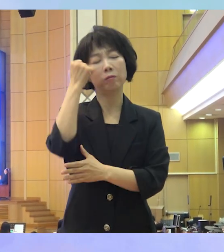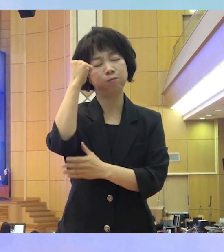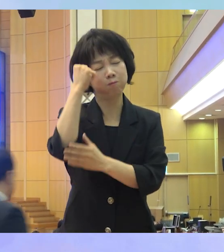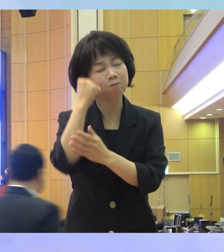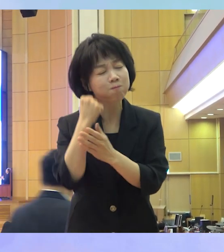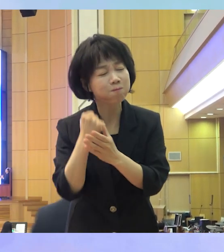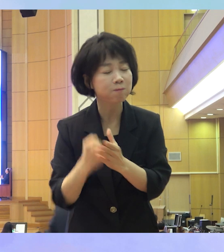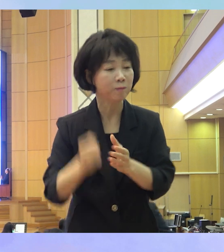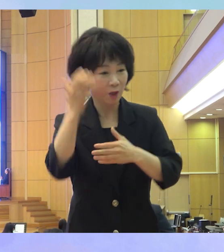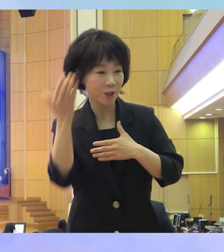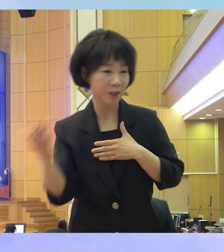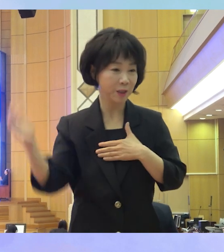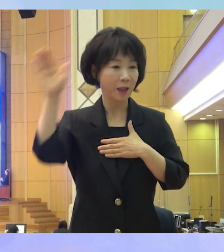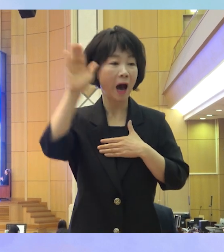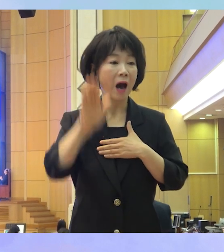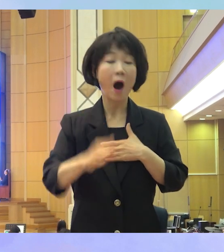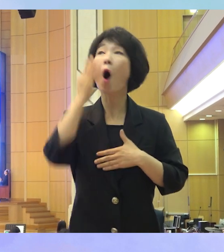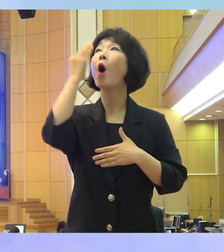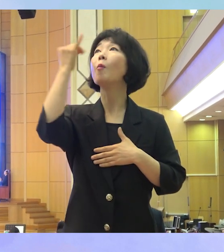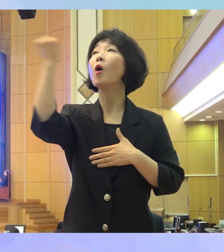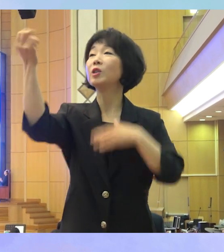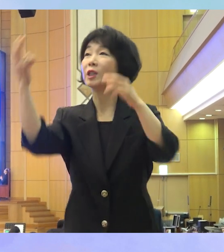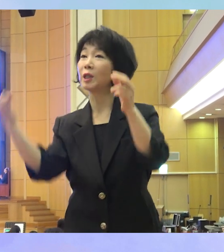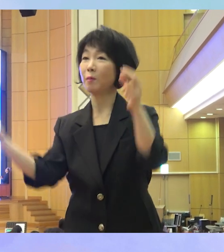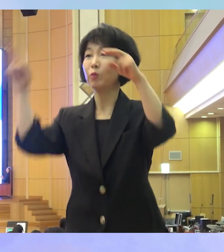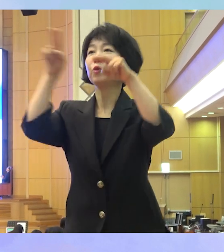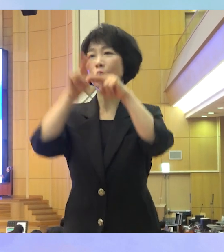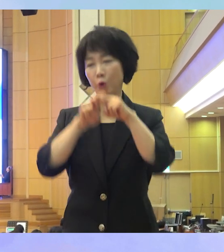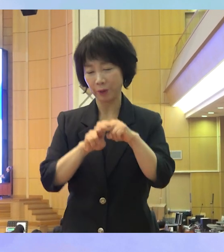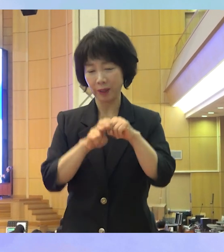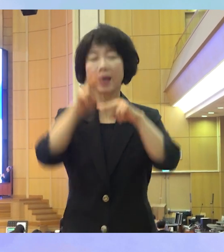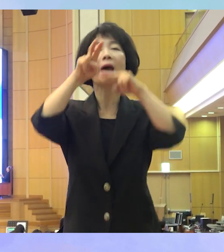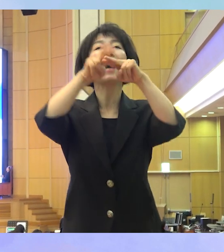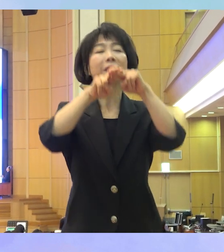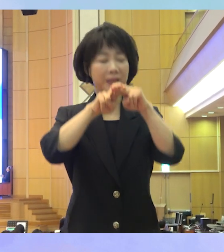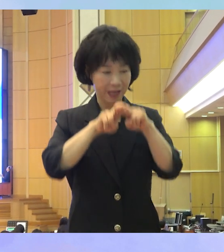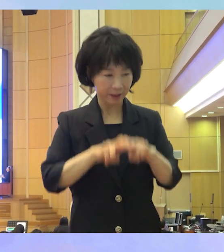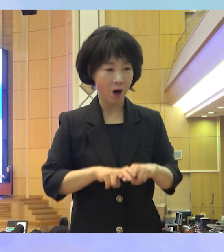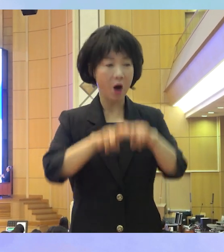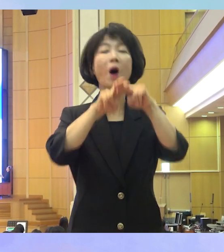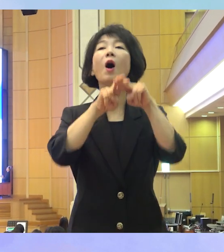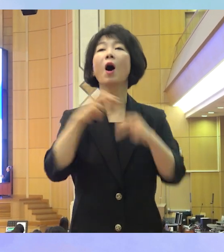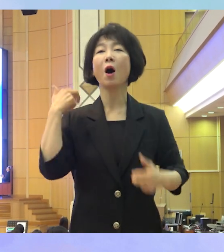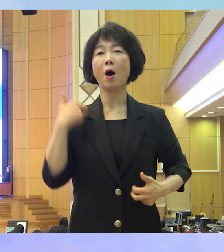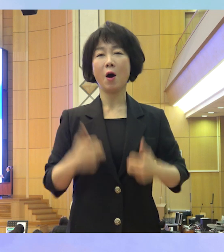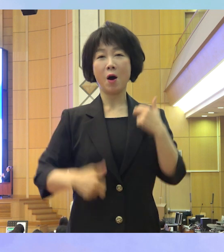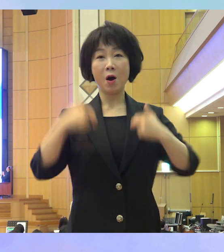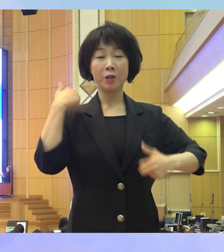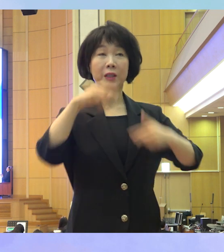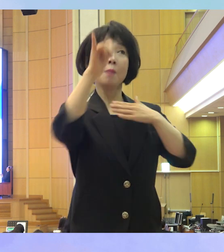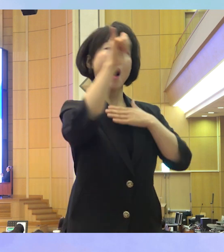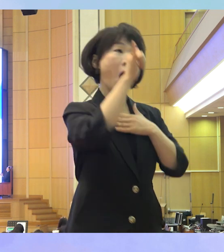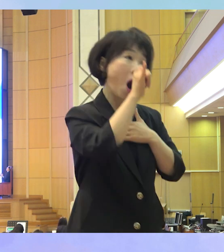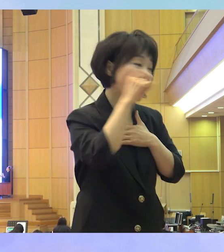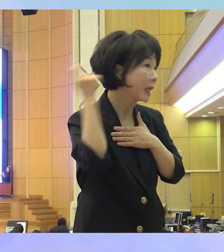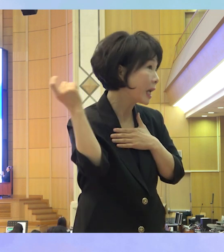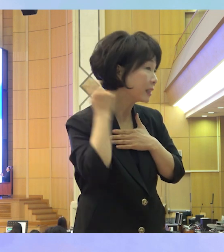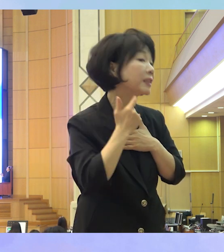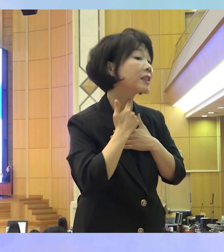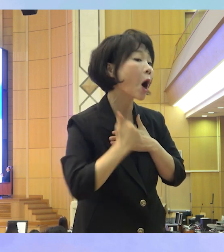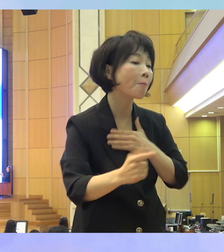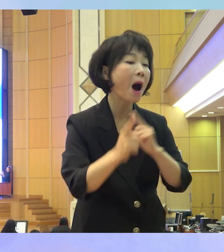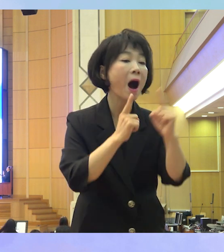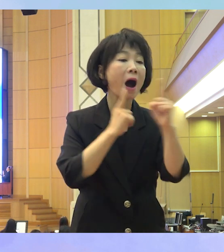채 비록 헤어졌으나 어머님의 무릎 위에 앉아서